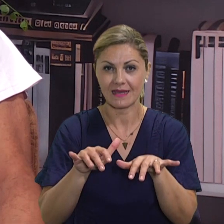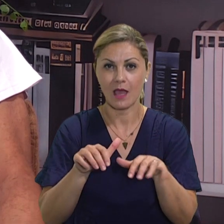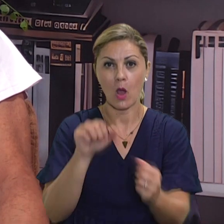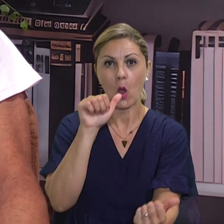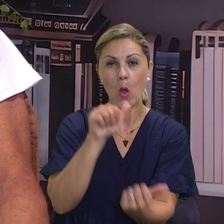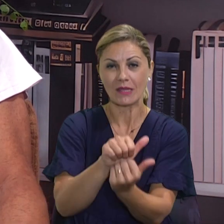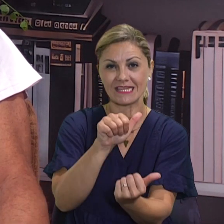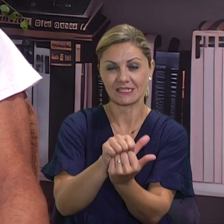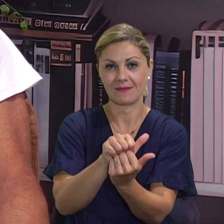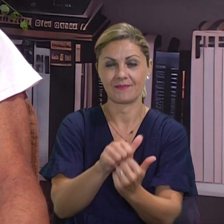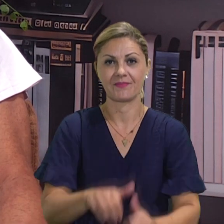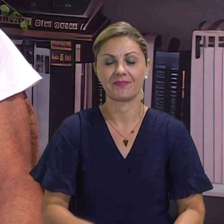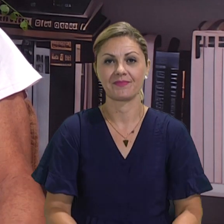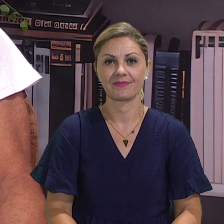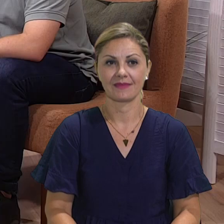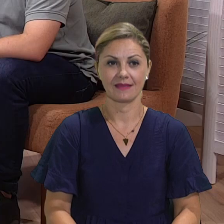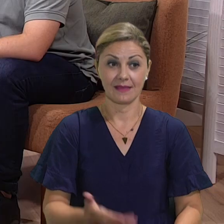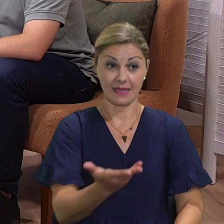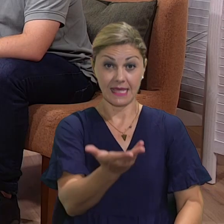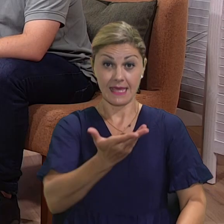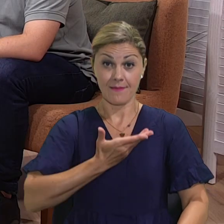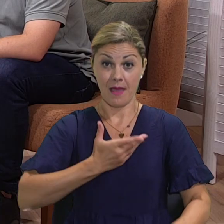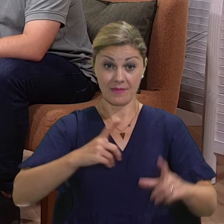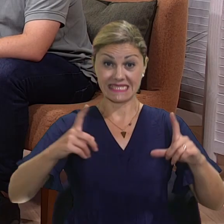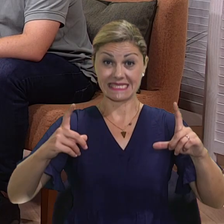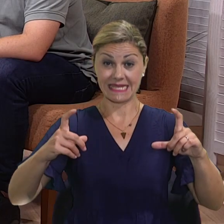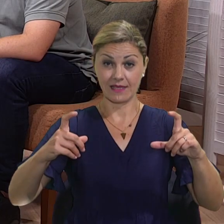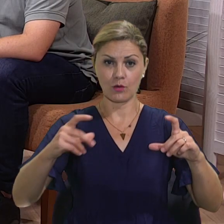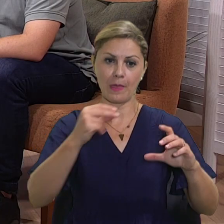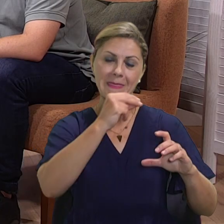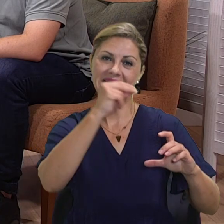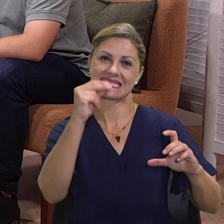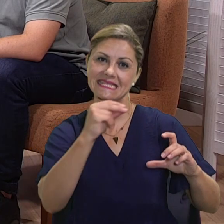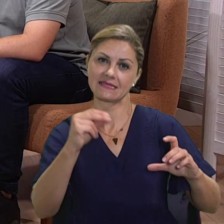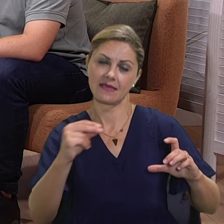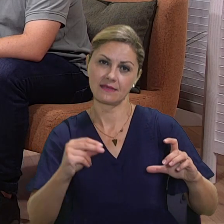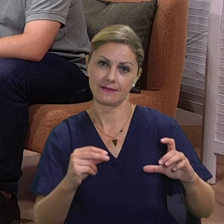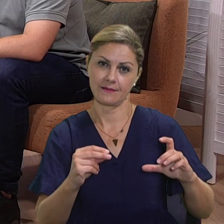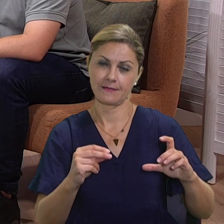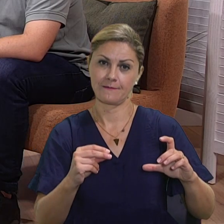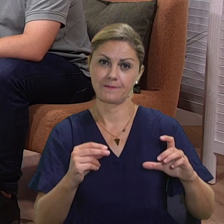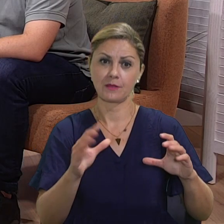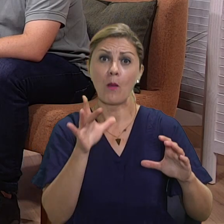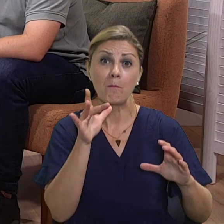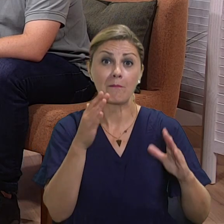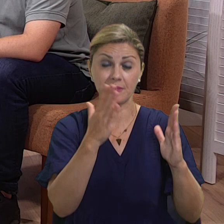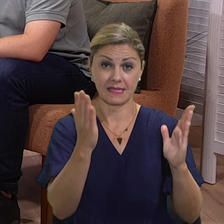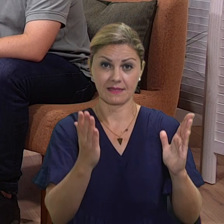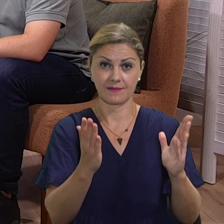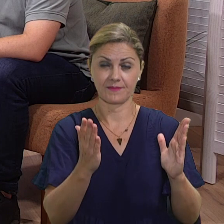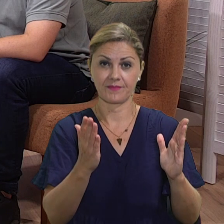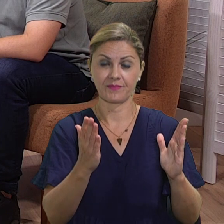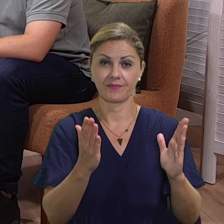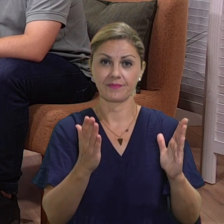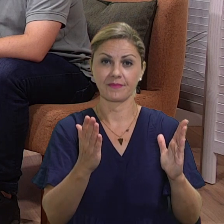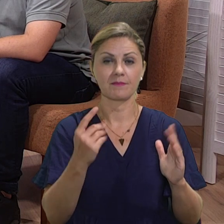tom kulturnom baštinom. I onda sam ja donio sliku toga grba, nacrtanu perom